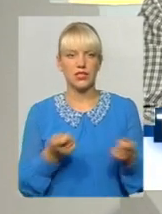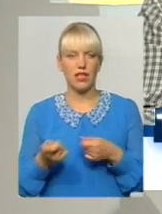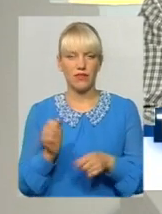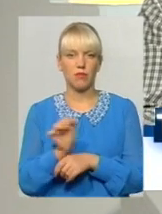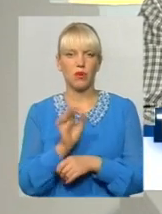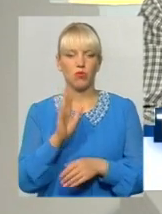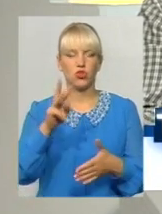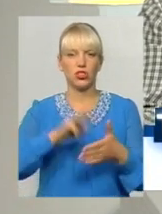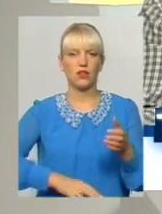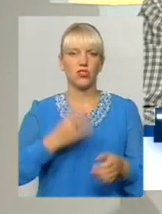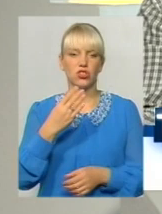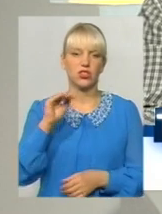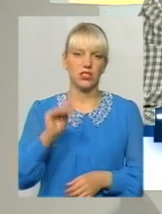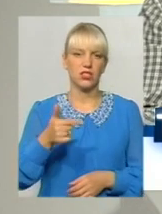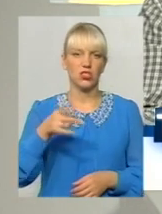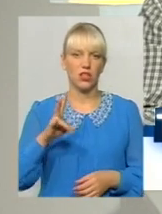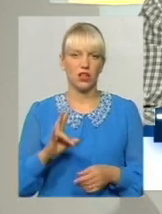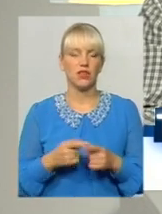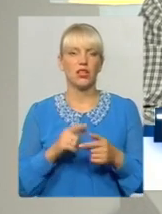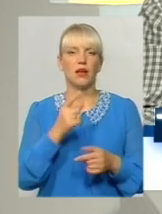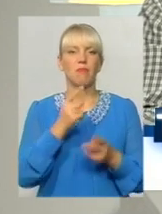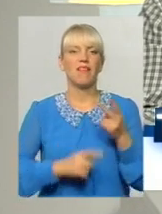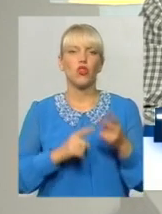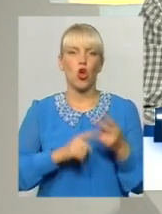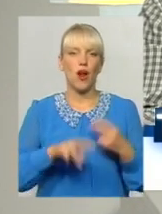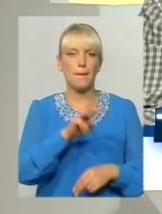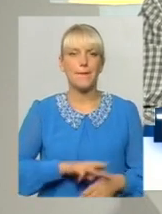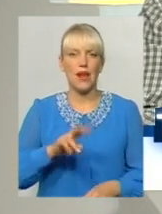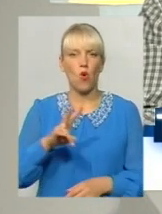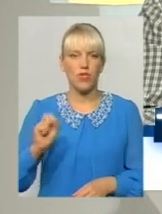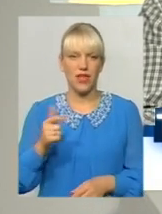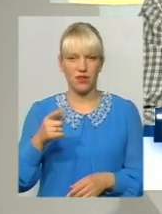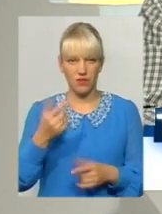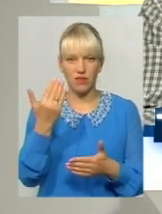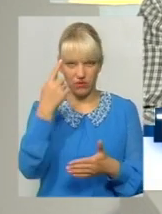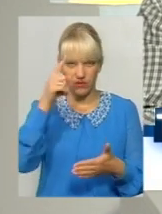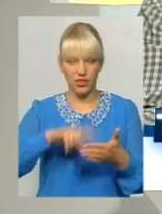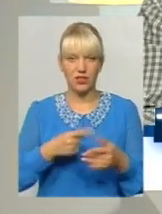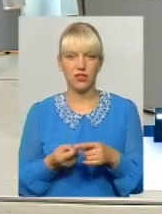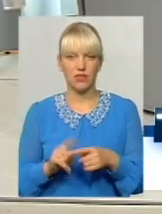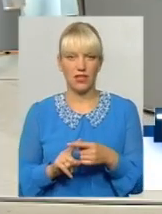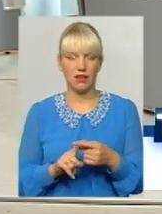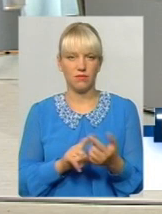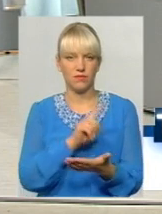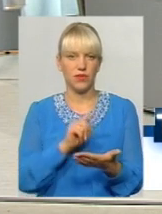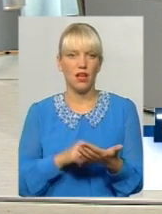від 400 тисяч гривень, там, ледь не до 1,5 мільйона гривень. Ви вірите взагалі в це? Тому що, мені здається, якщо штраф, ну,